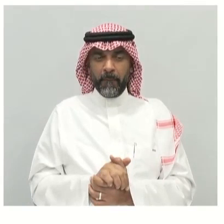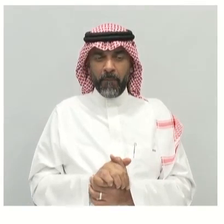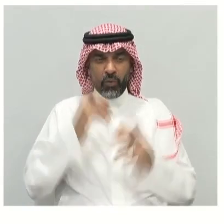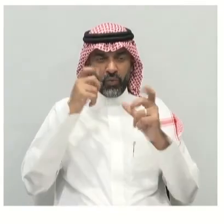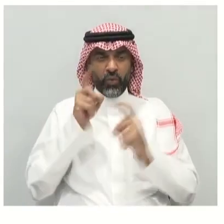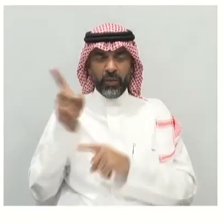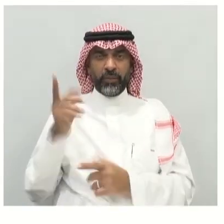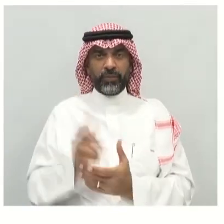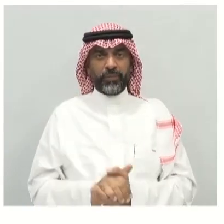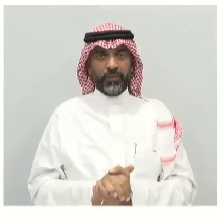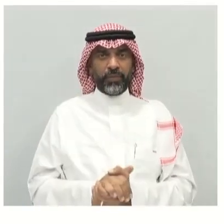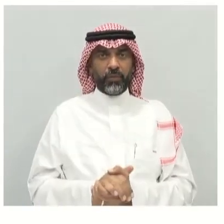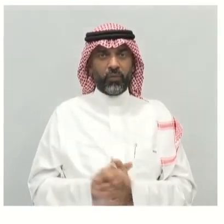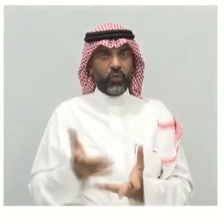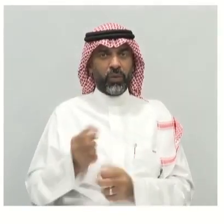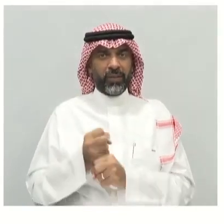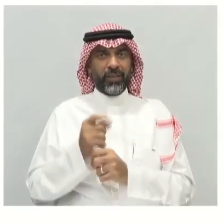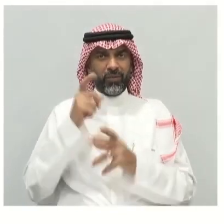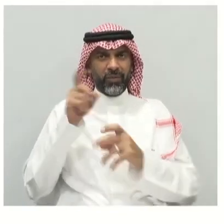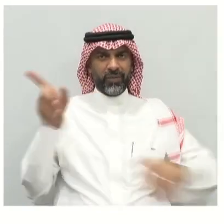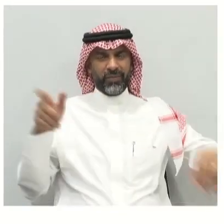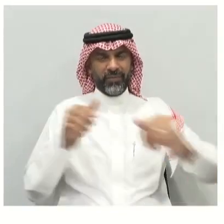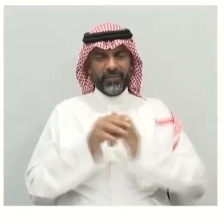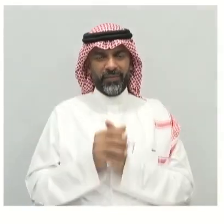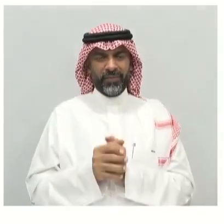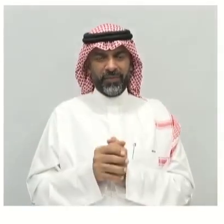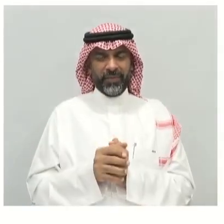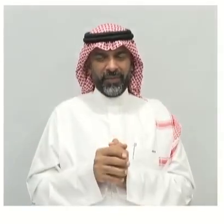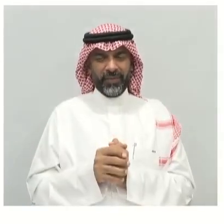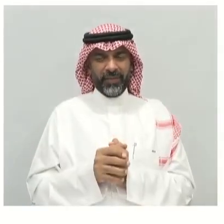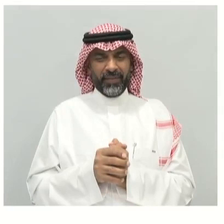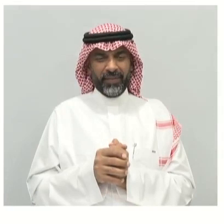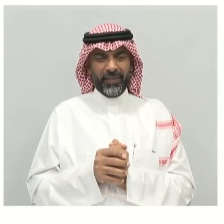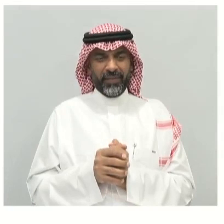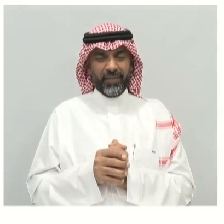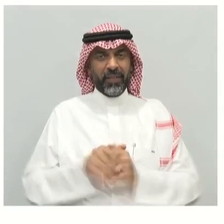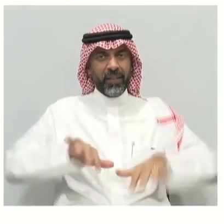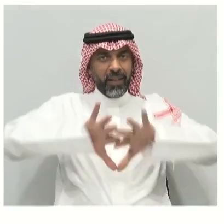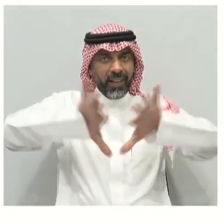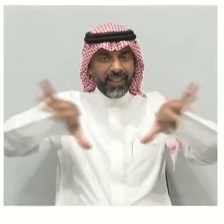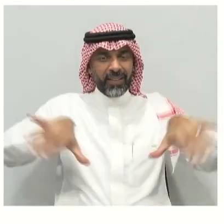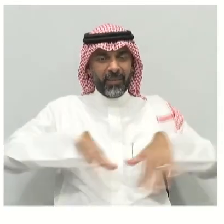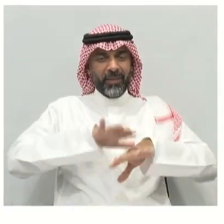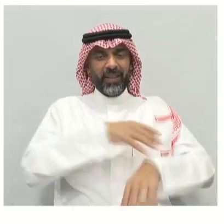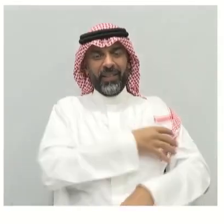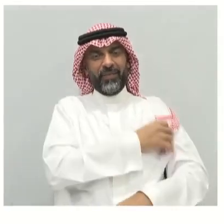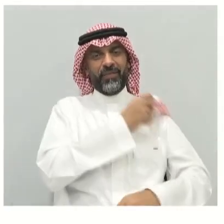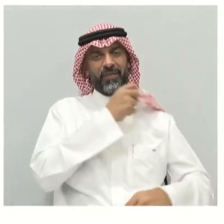نشوف الصوره اللي بعدها في ماذا الورد ايش قاعد يسوي يسبح ممتازين اذا نقول